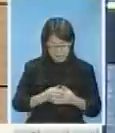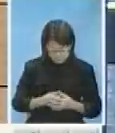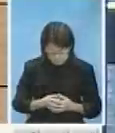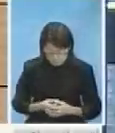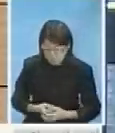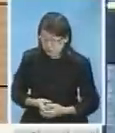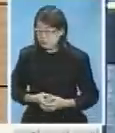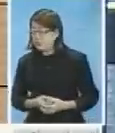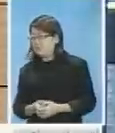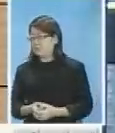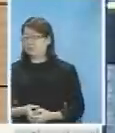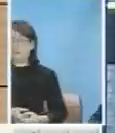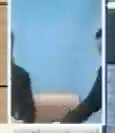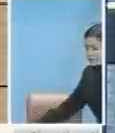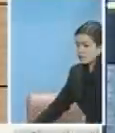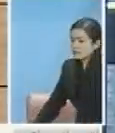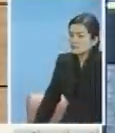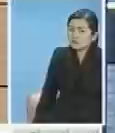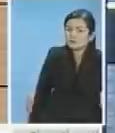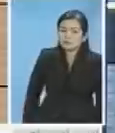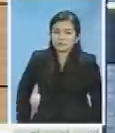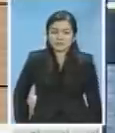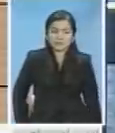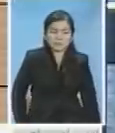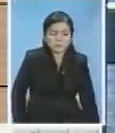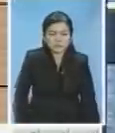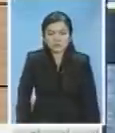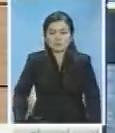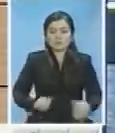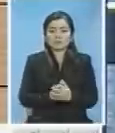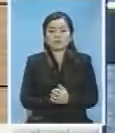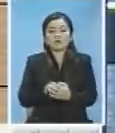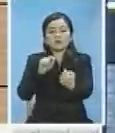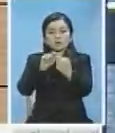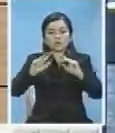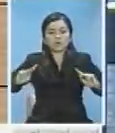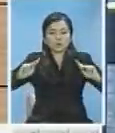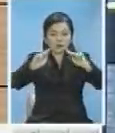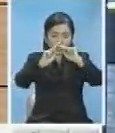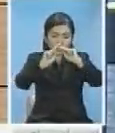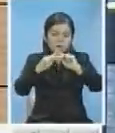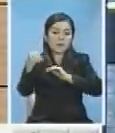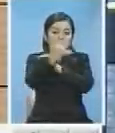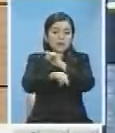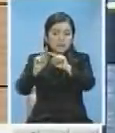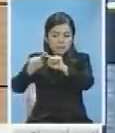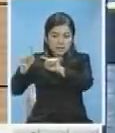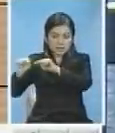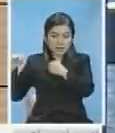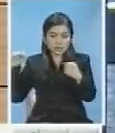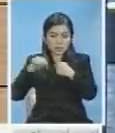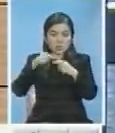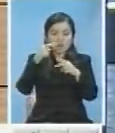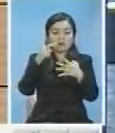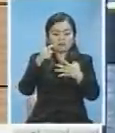านั้นเนี่ยกระทรวงการต่างประเทศมีการเปลี่ยนแปลงไปและก็เป็นที่ยอมรับกันทั่วไปว่าฝ่ายการเมือง